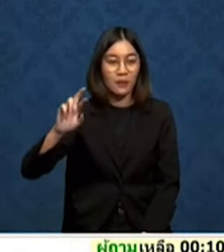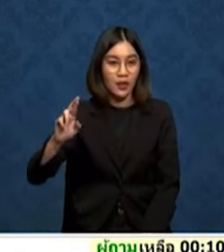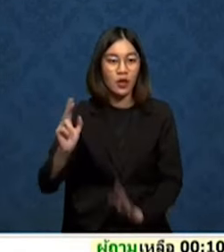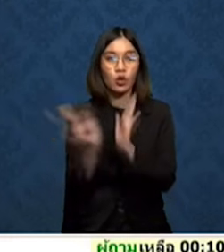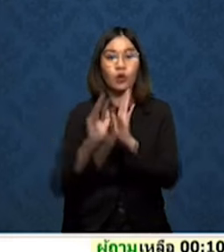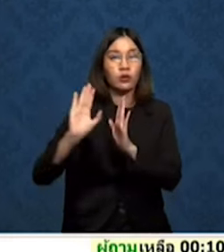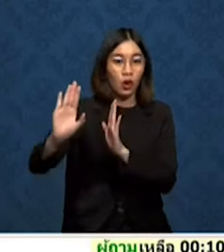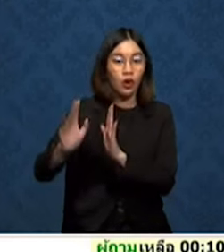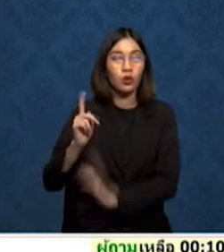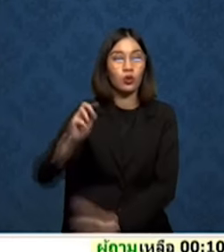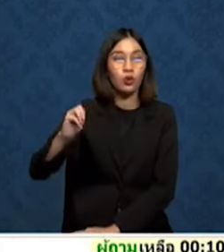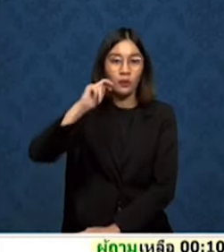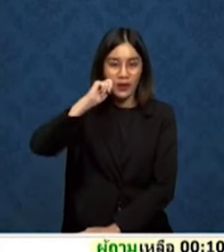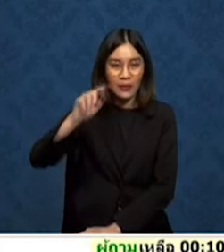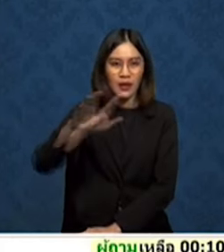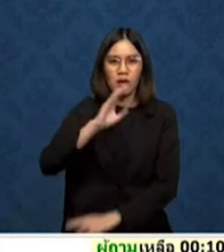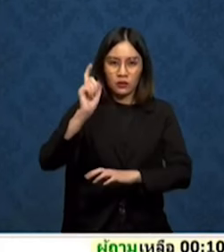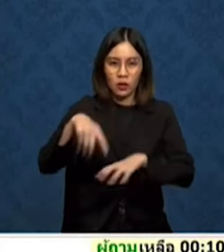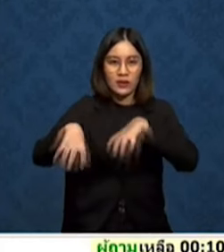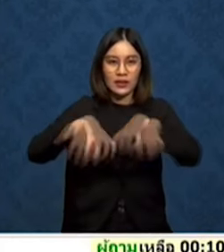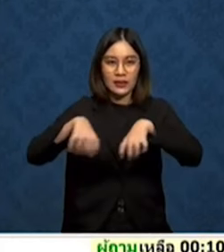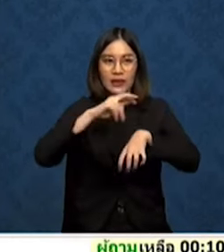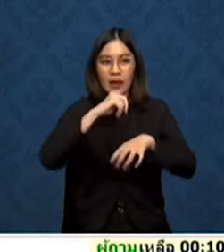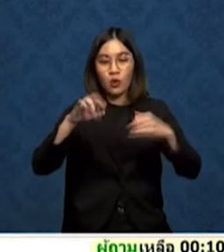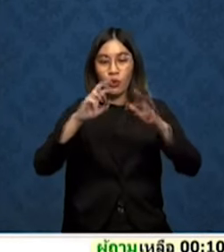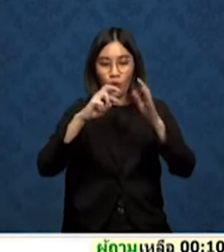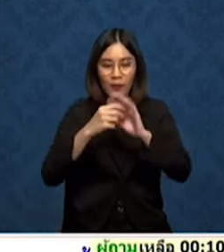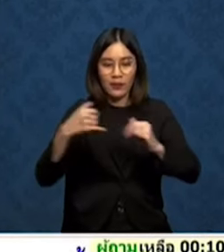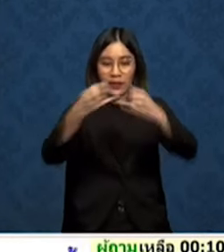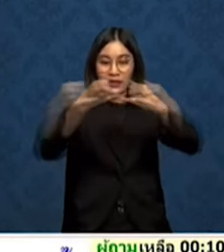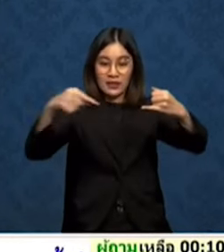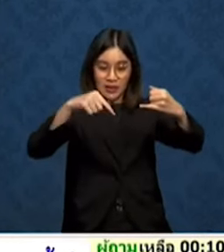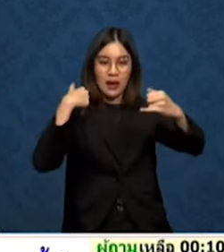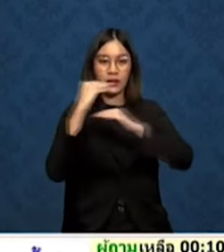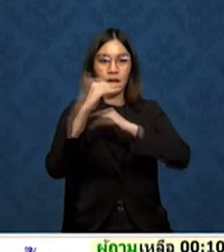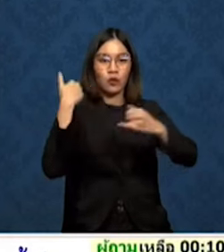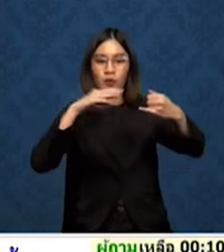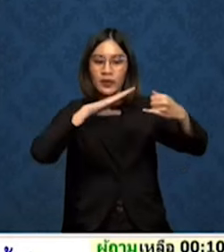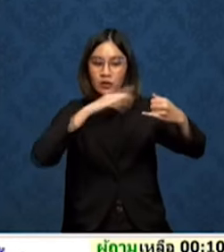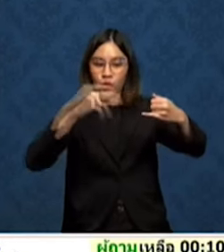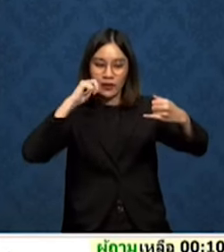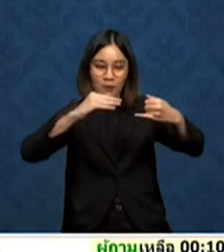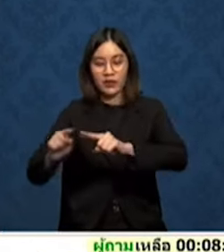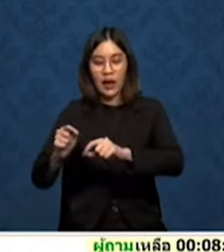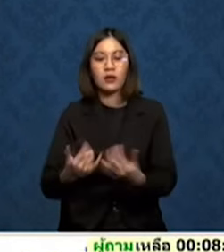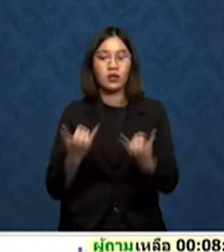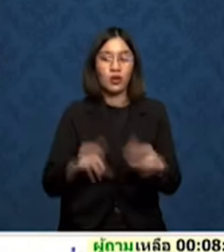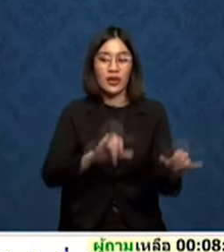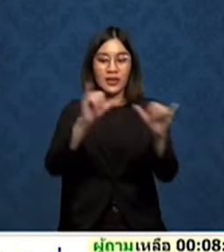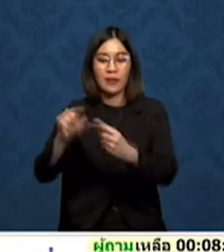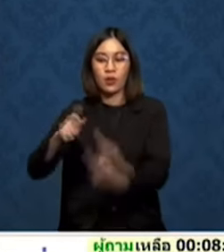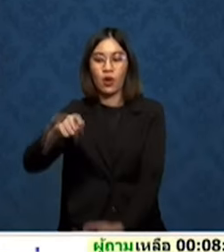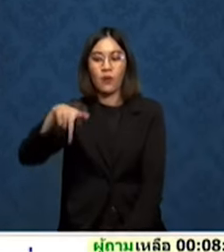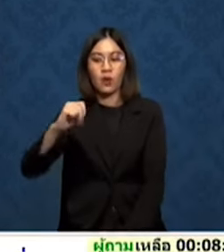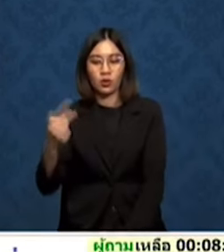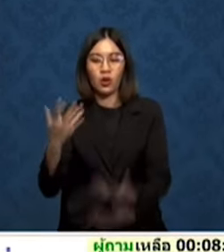Curveนะครับก็หมายความว่าเราต้องบริหารจัดการน้ำไม่ให้สูงกว่าเส้นที่ได้กำหนดเอาไว้นะครับเราจะช่วย